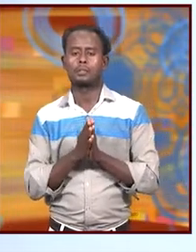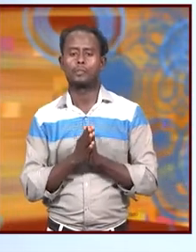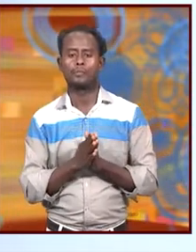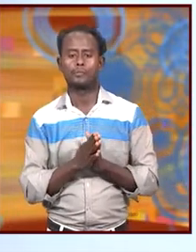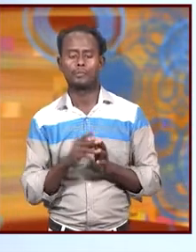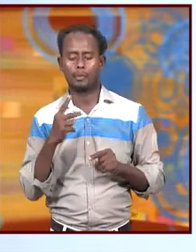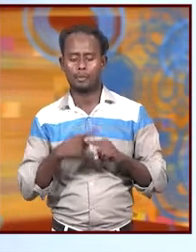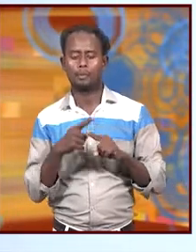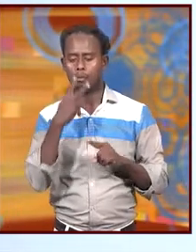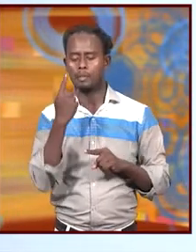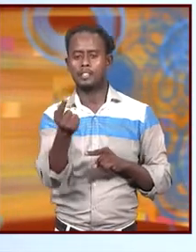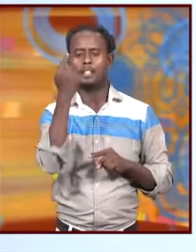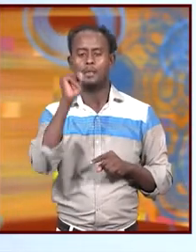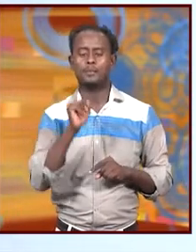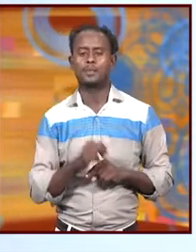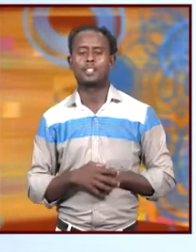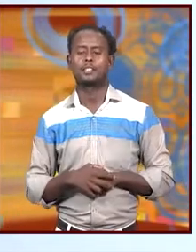7 × 3 = 21, 2 × 3 = 2,